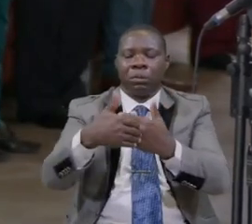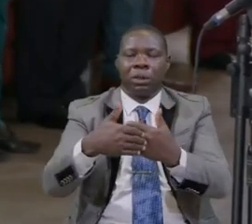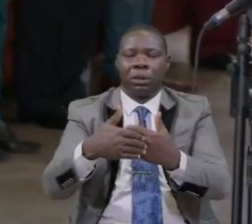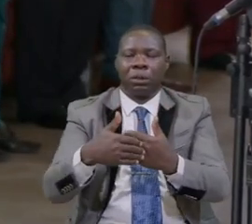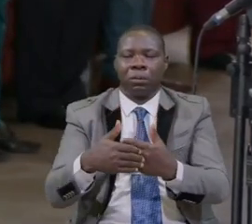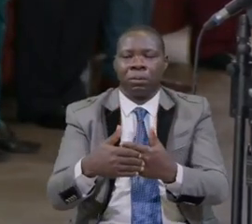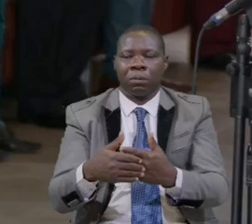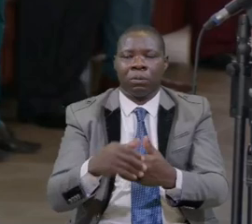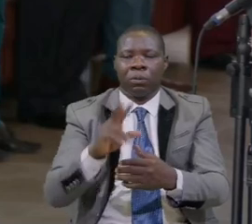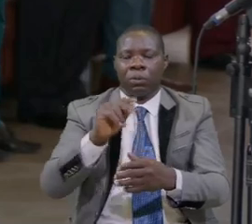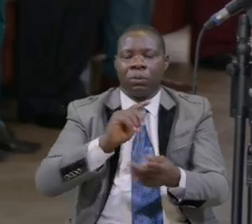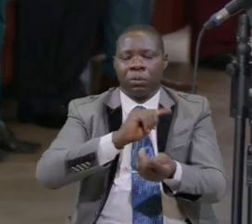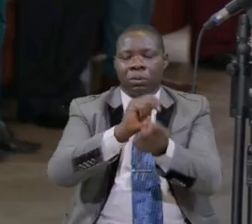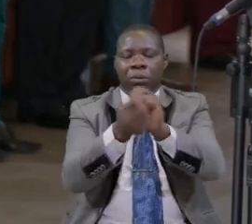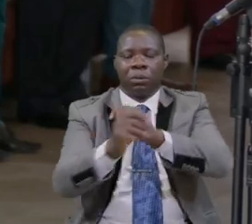Point de retour.